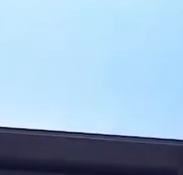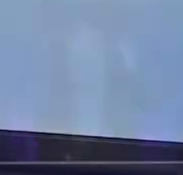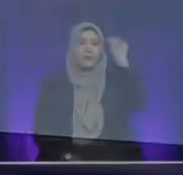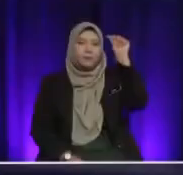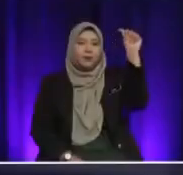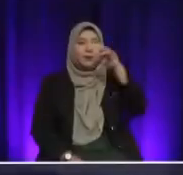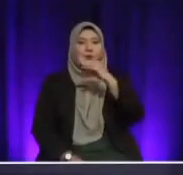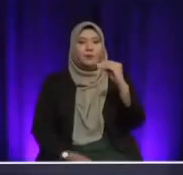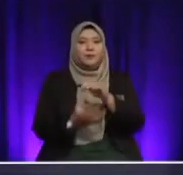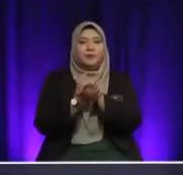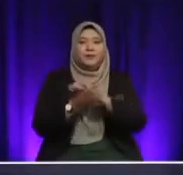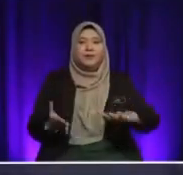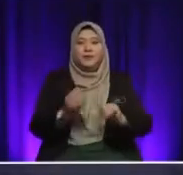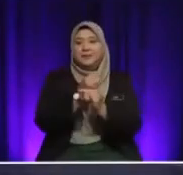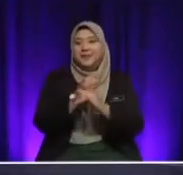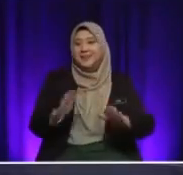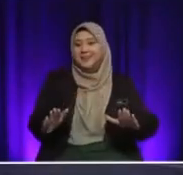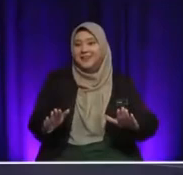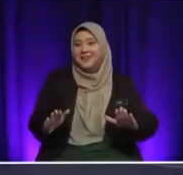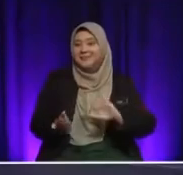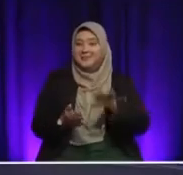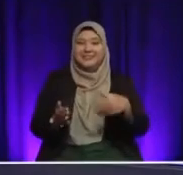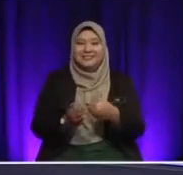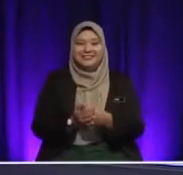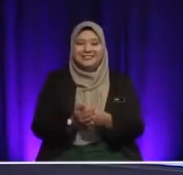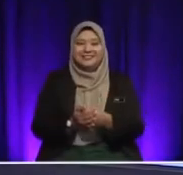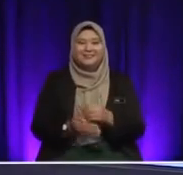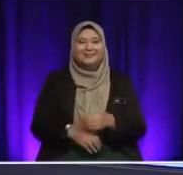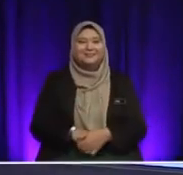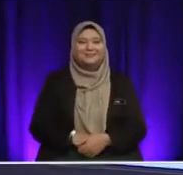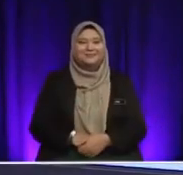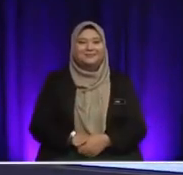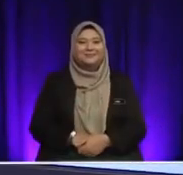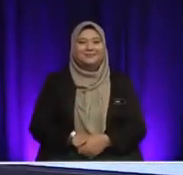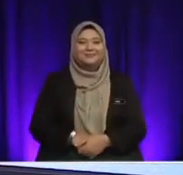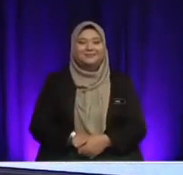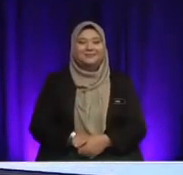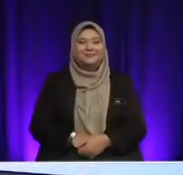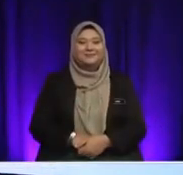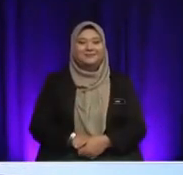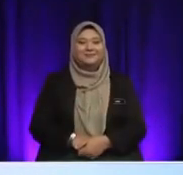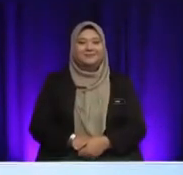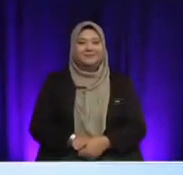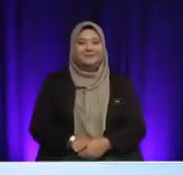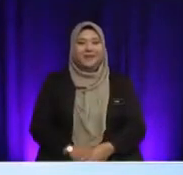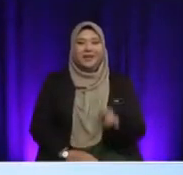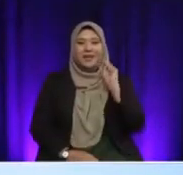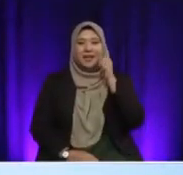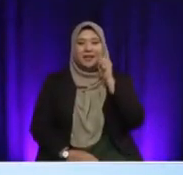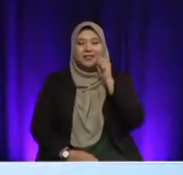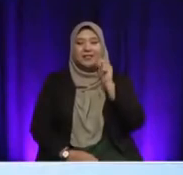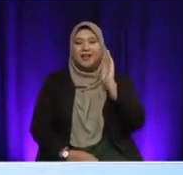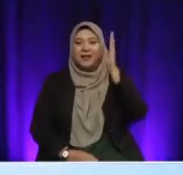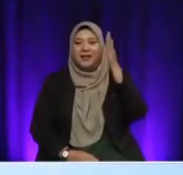Assalamualaikum, salam sejahtera. Anda sedang menonton Sukses SPM 2022. Saya Nisa K akan menemani anda selama satu jam